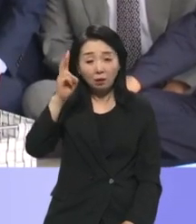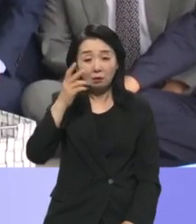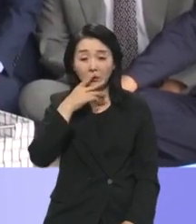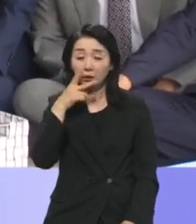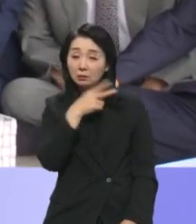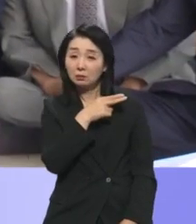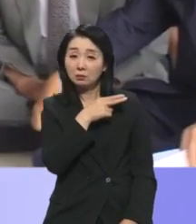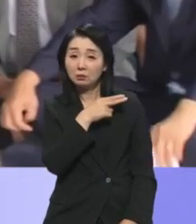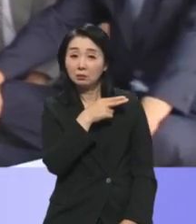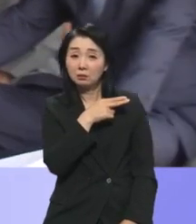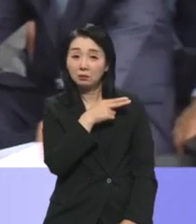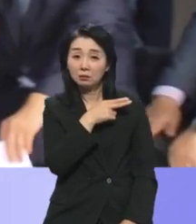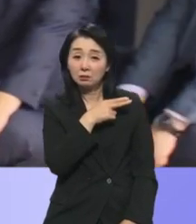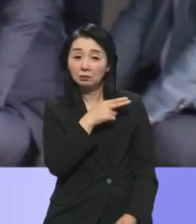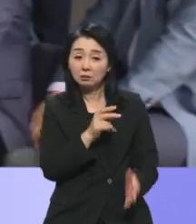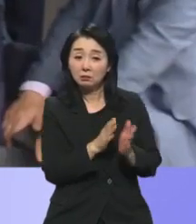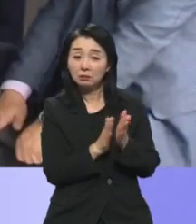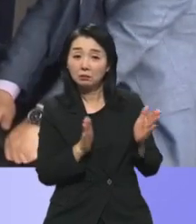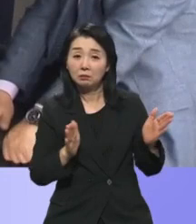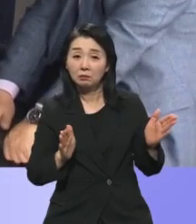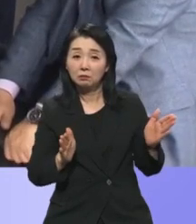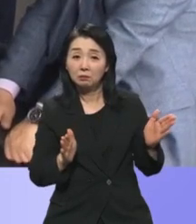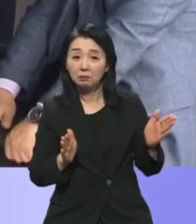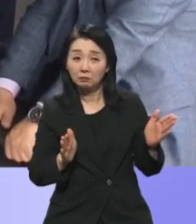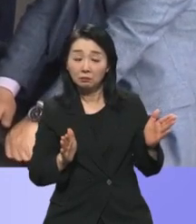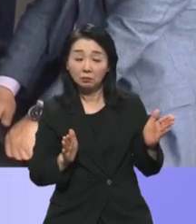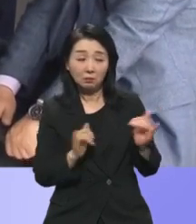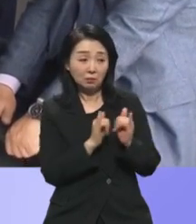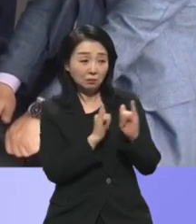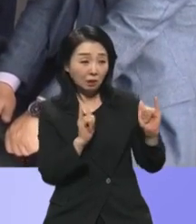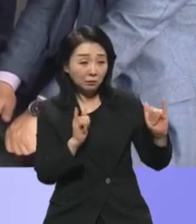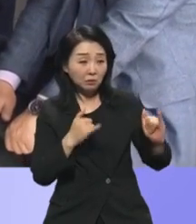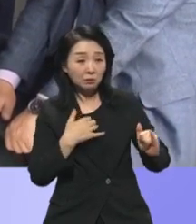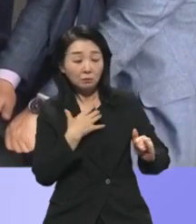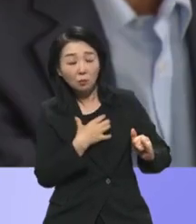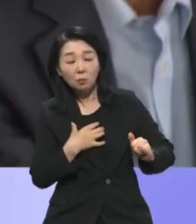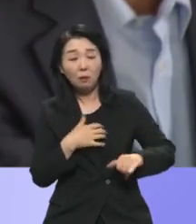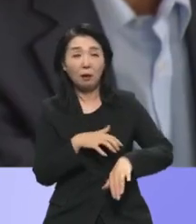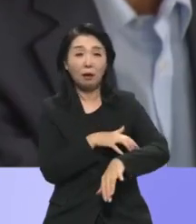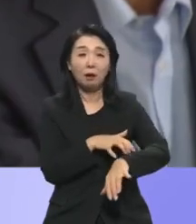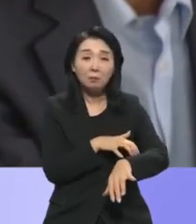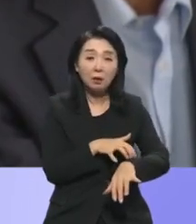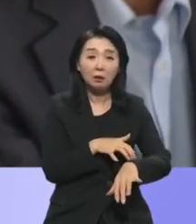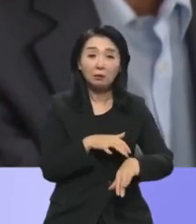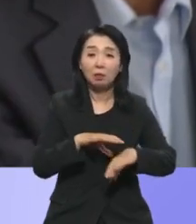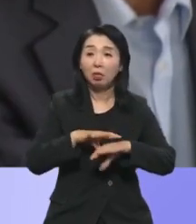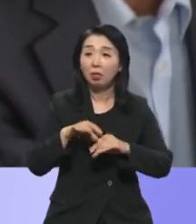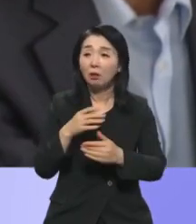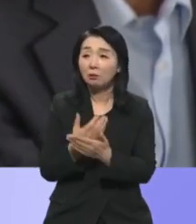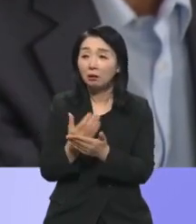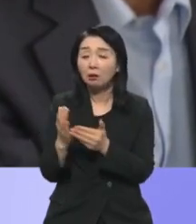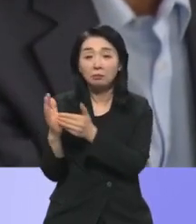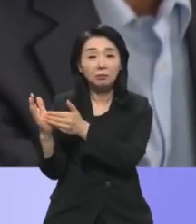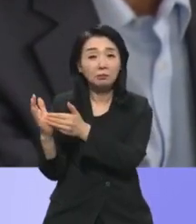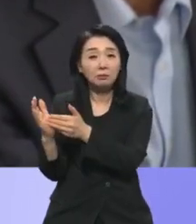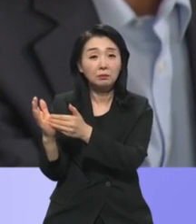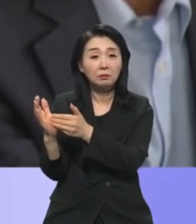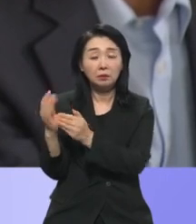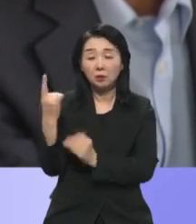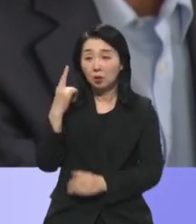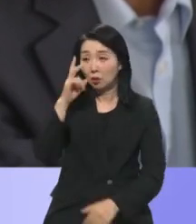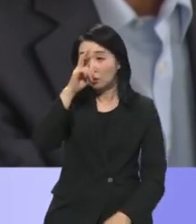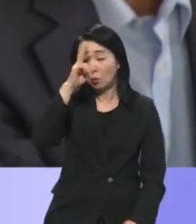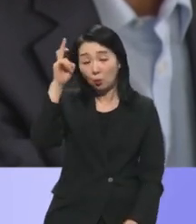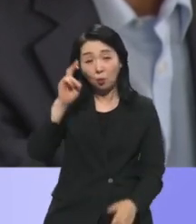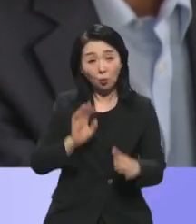하면서 이렇게 단식을 시작했는데 사람이 당장 아프니까 불편하니까 어떻게 보면 좀 해달라 어제 오후부터